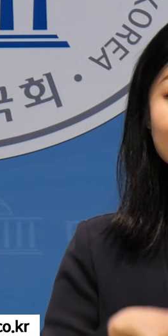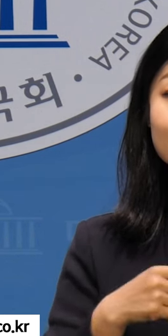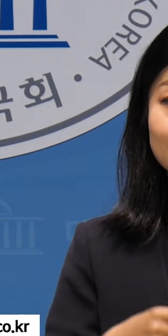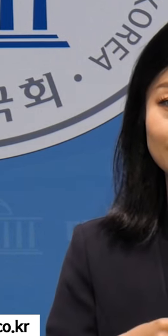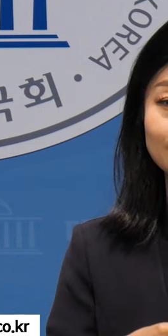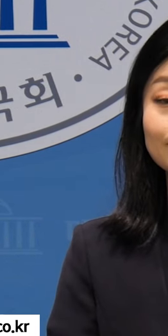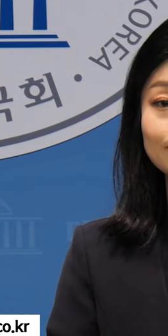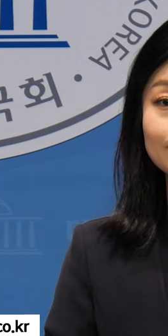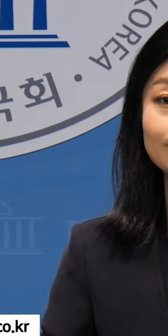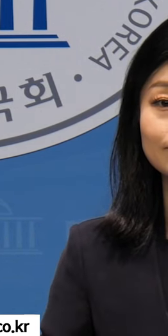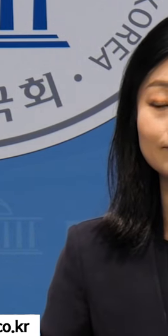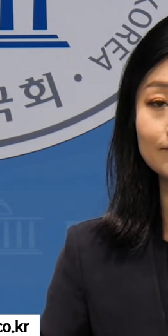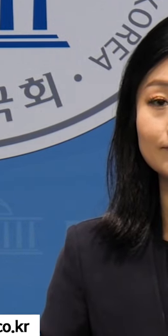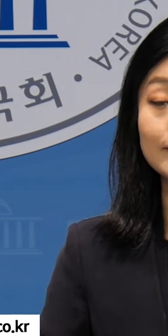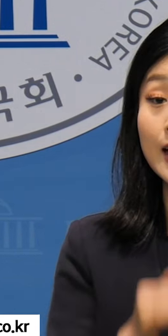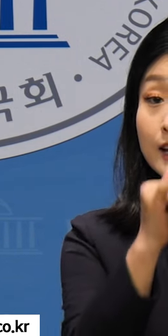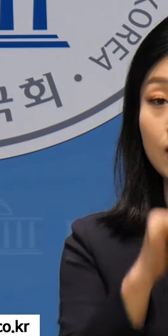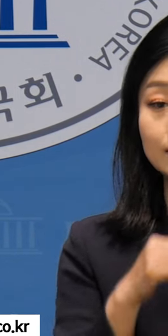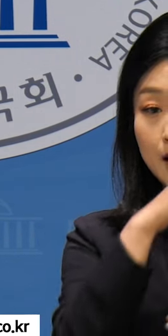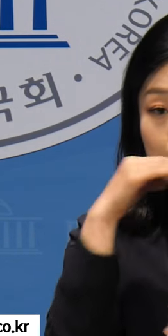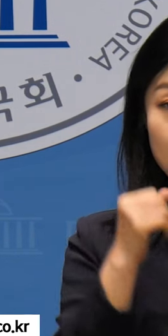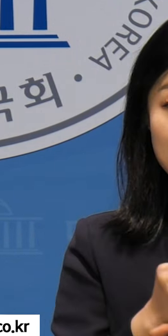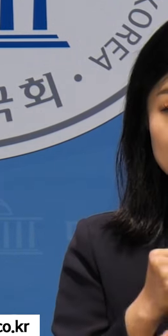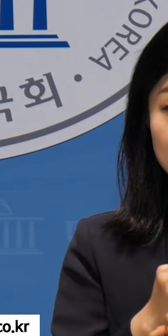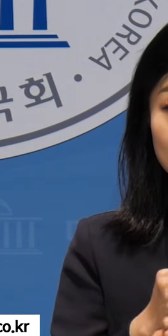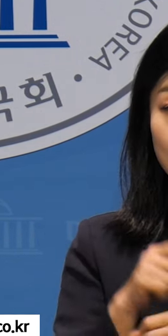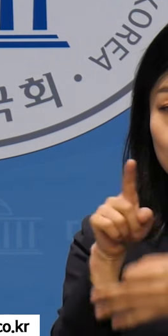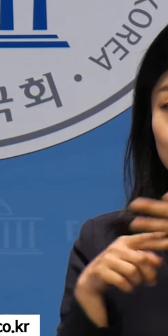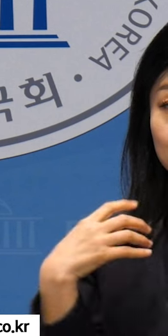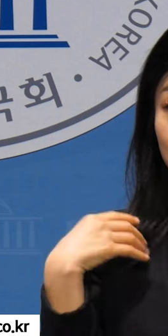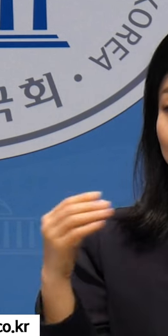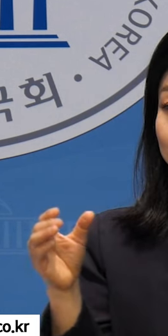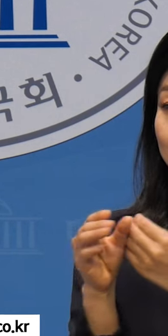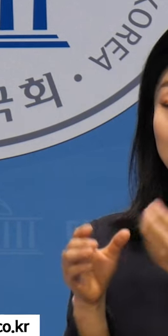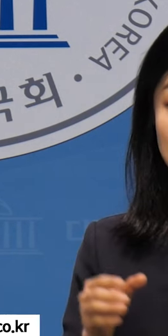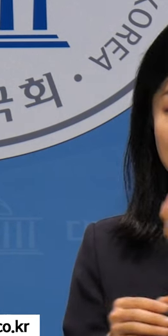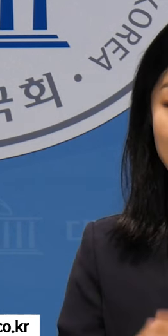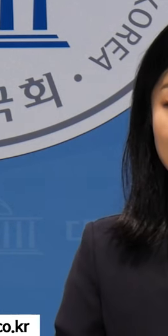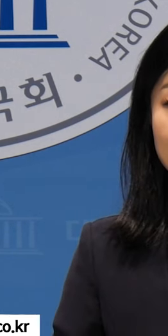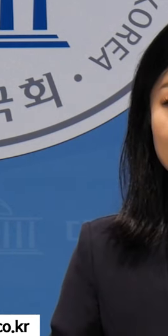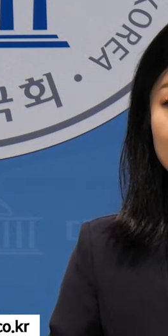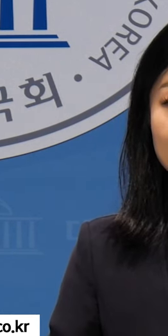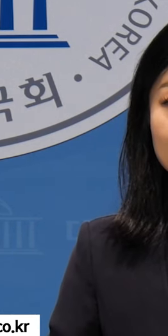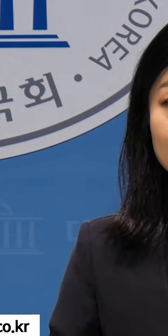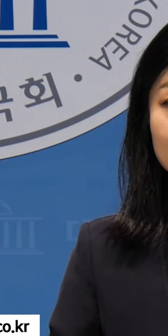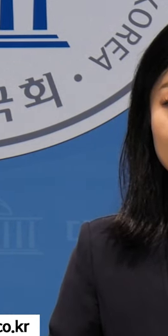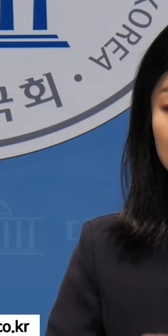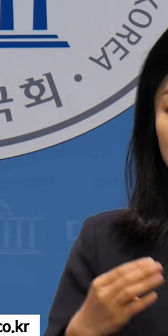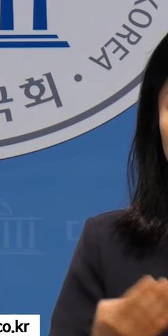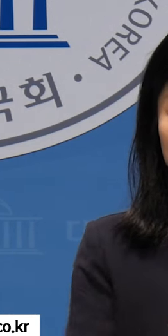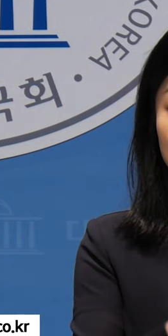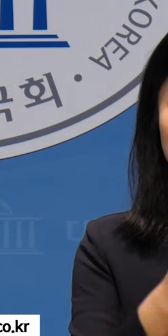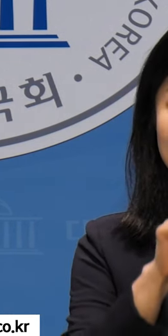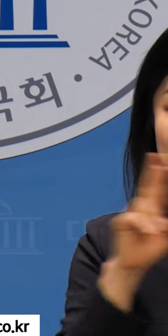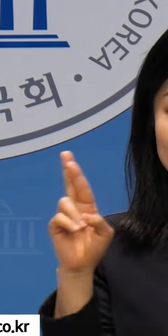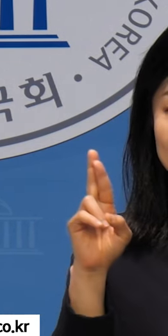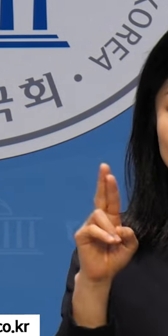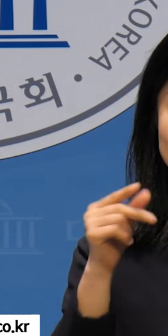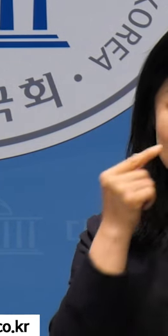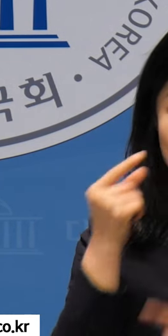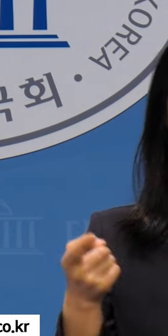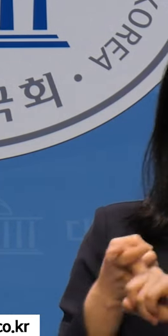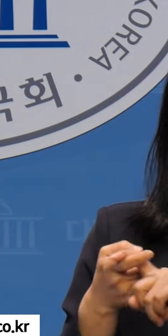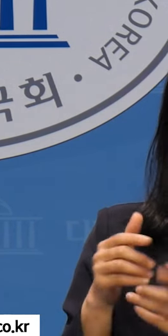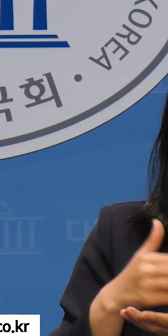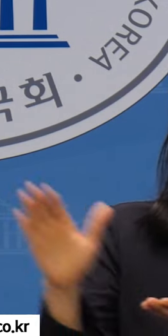둘째, 역사를 바로잡고 무도한 정권과 맞서 싸우겠습니다. 뉴라이트 친일사관을 타파할